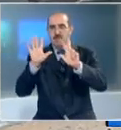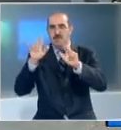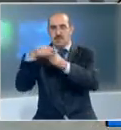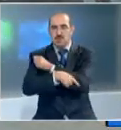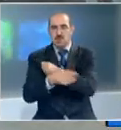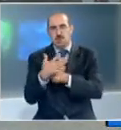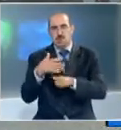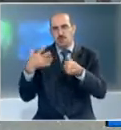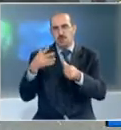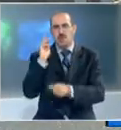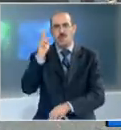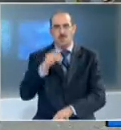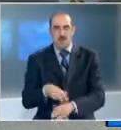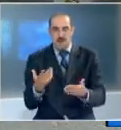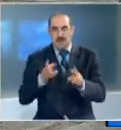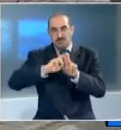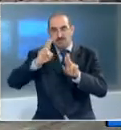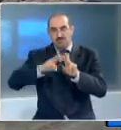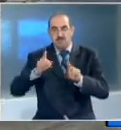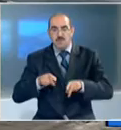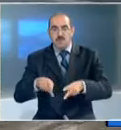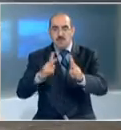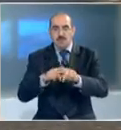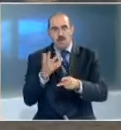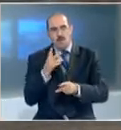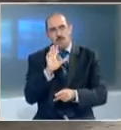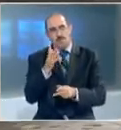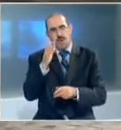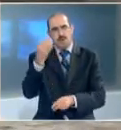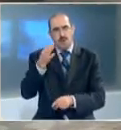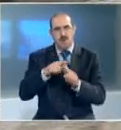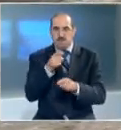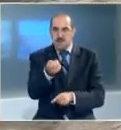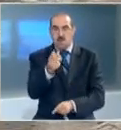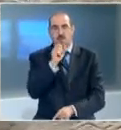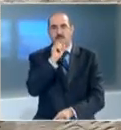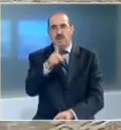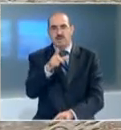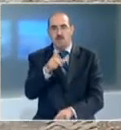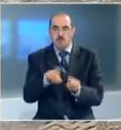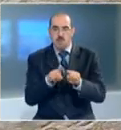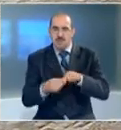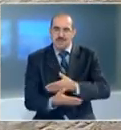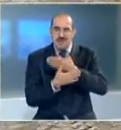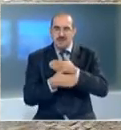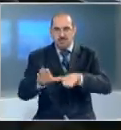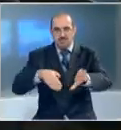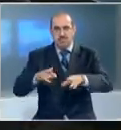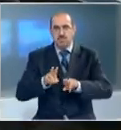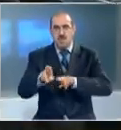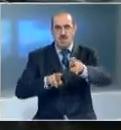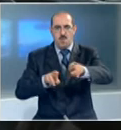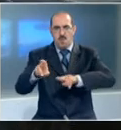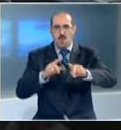كيلومتر، والذي يعرف أشغال تهيئة حيث قاربت الأشغال به على الانتهاء، كما يسهل حركة المرور